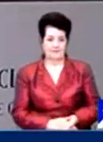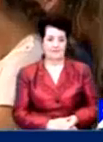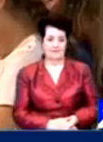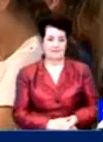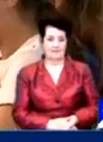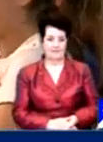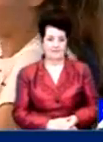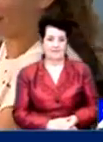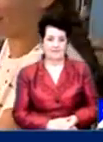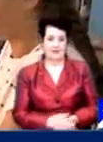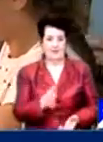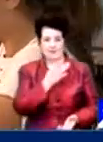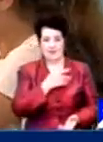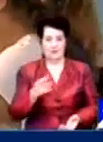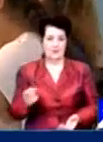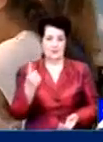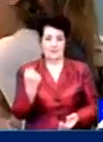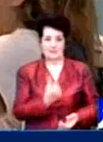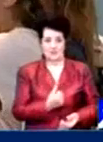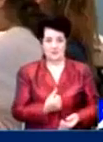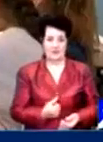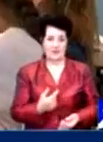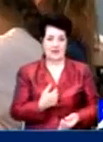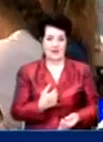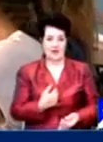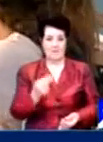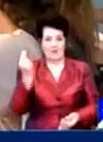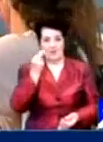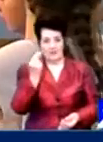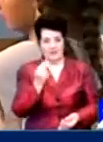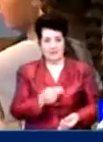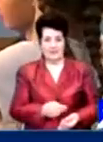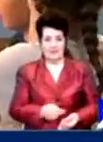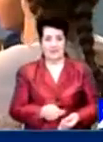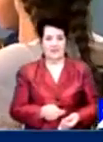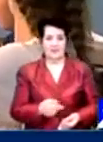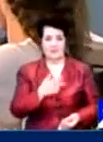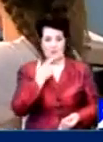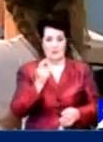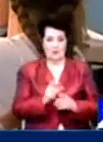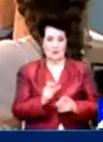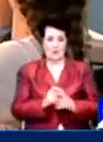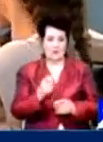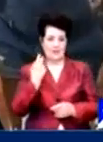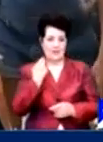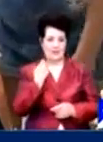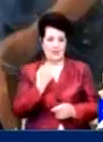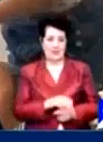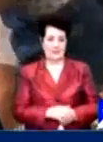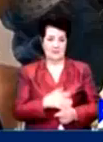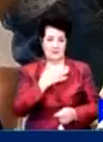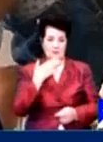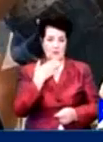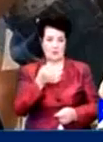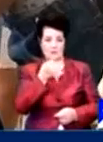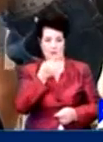experience it again. În parcursul acestei săptămâni am învățat mai cum se pronunță mai mult cuvintele în engleză. Cel mai mult